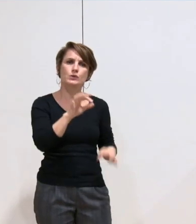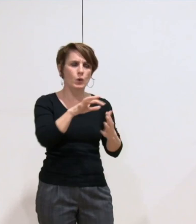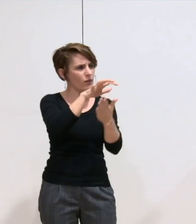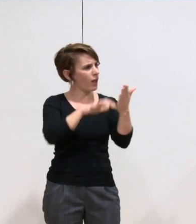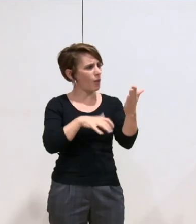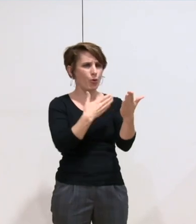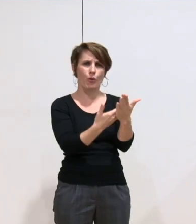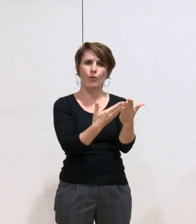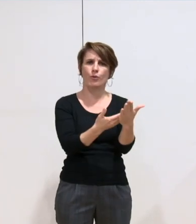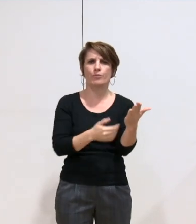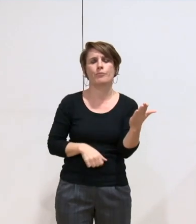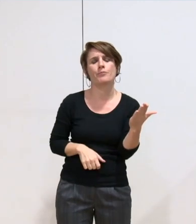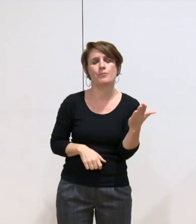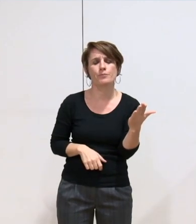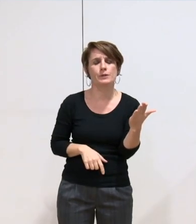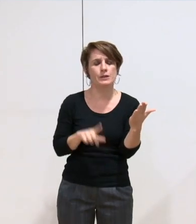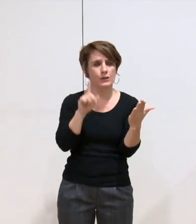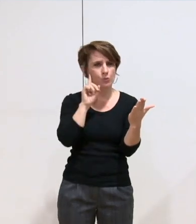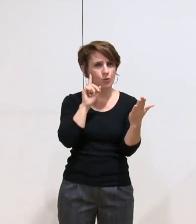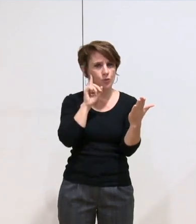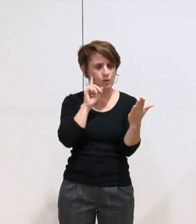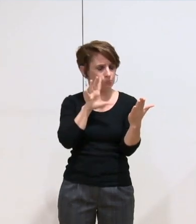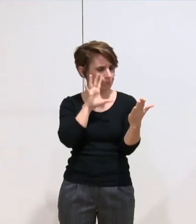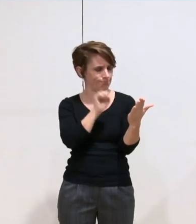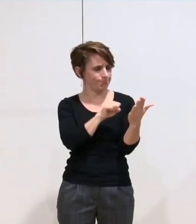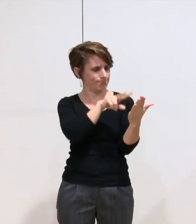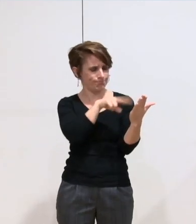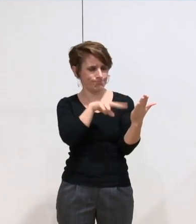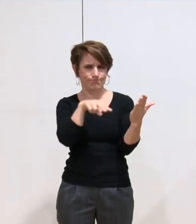parce que je vois dans ce rapport que